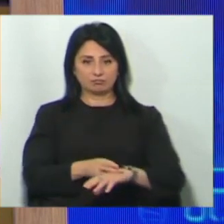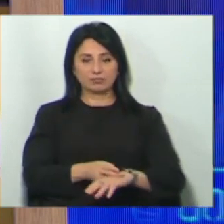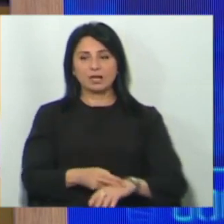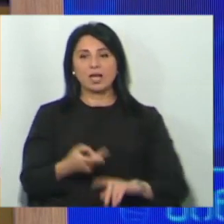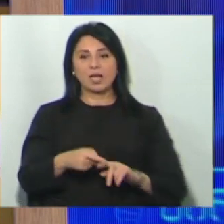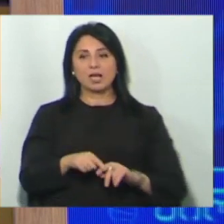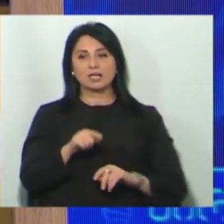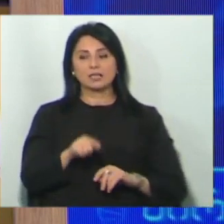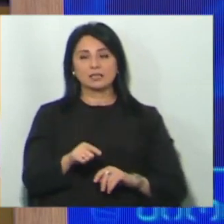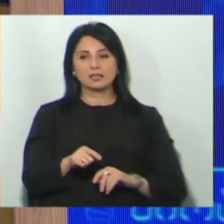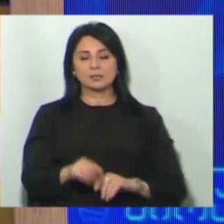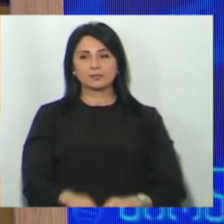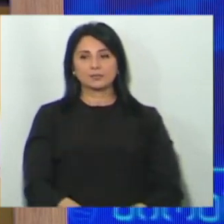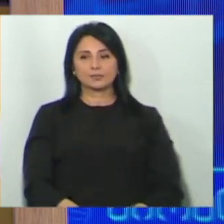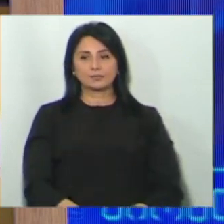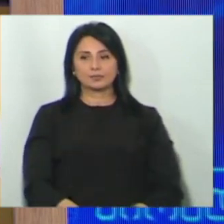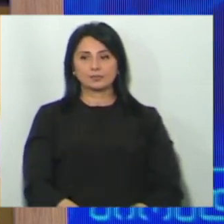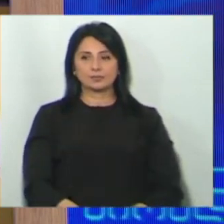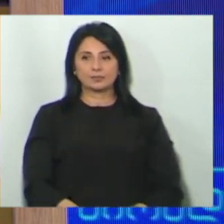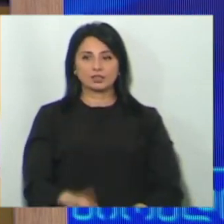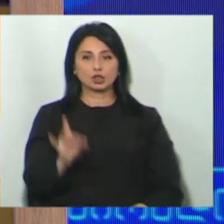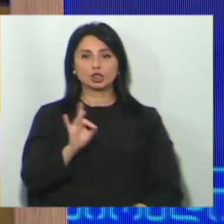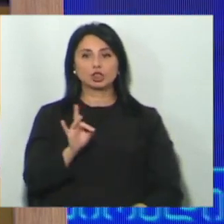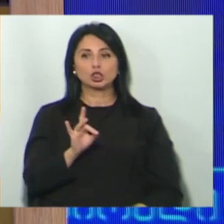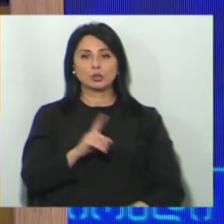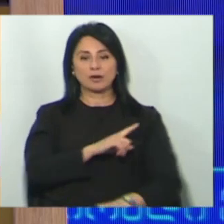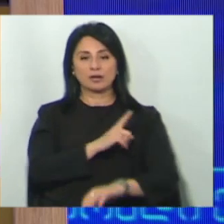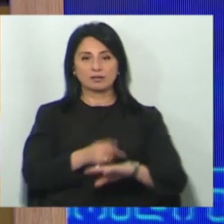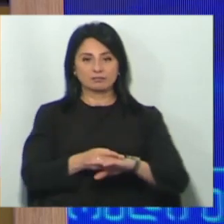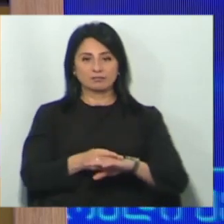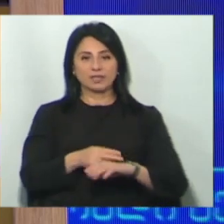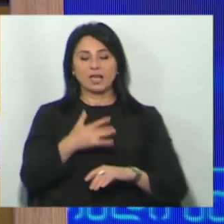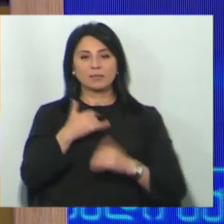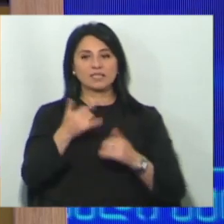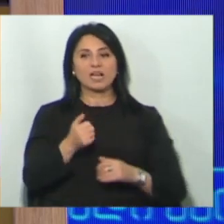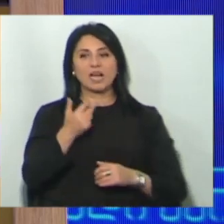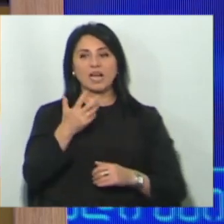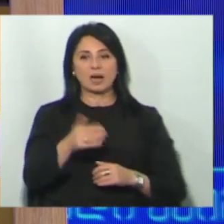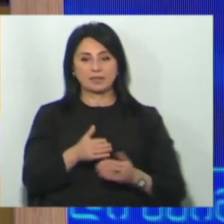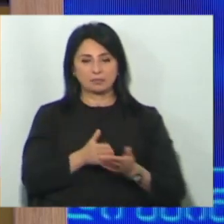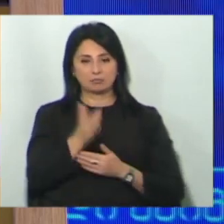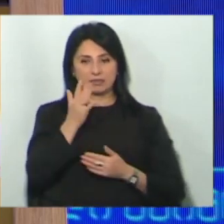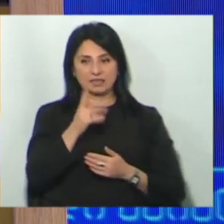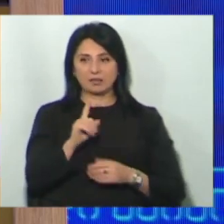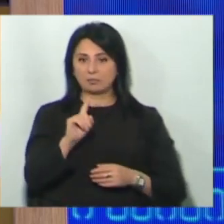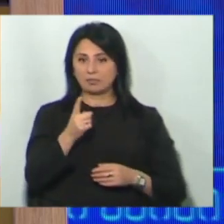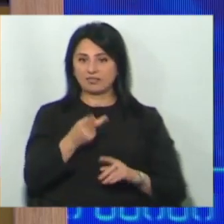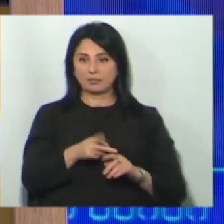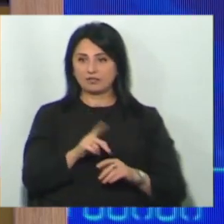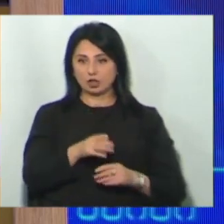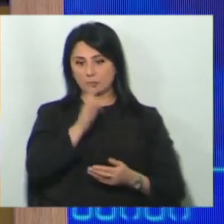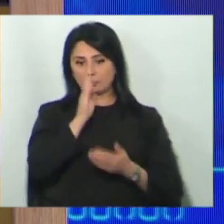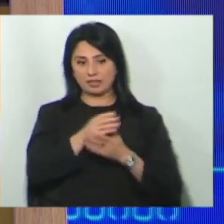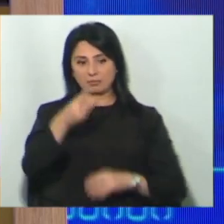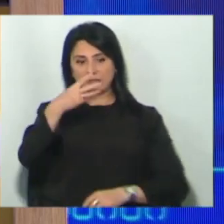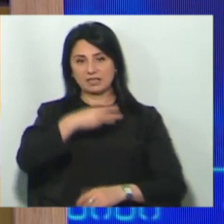და ეს ასე ვთქვათ, ზომა სახელოსი ემსახურება რამდენიმე მიზანს. Პირველი ის, რომ